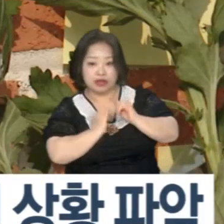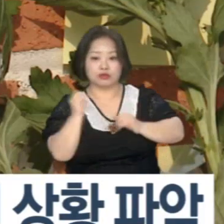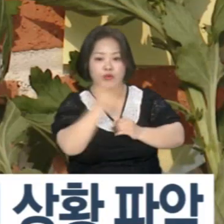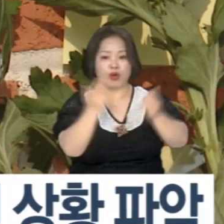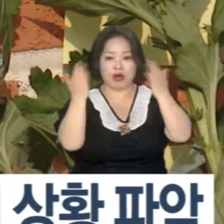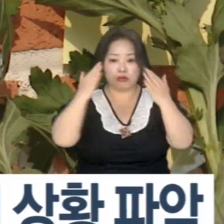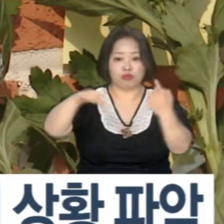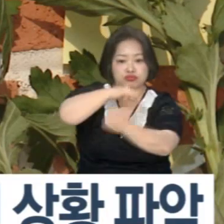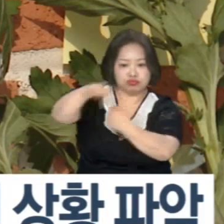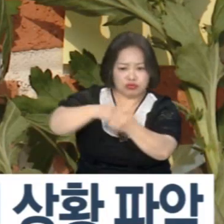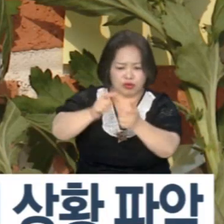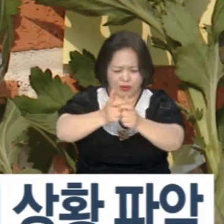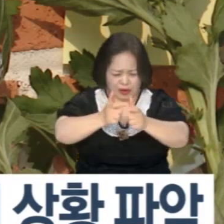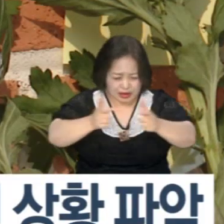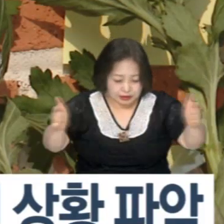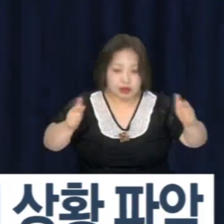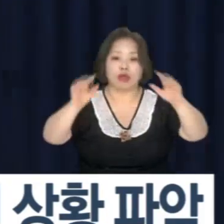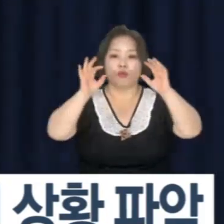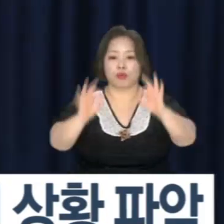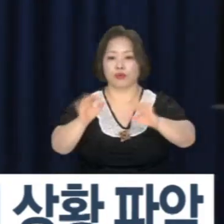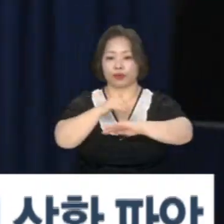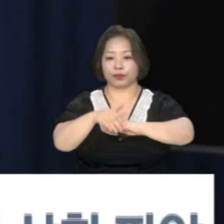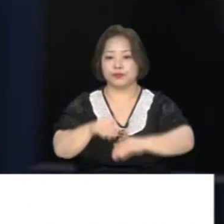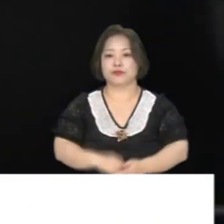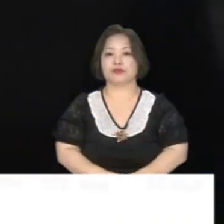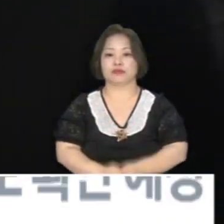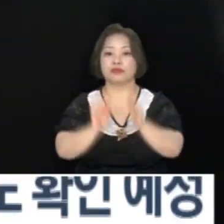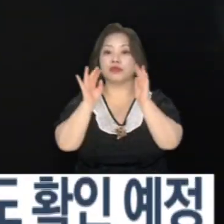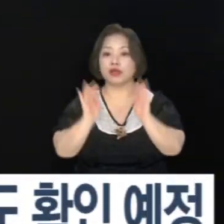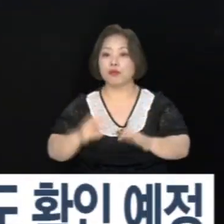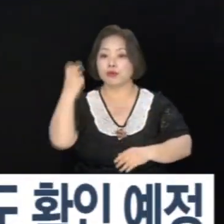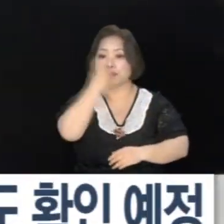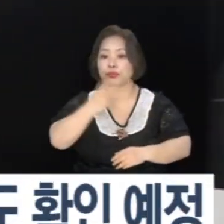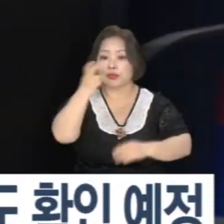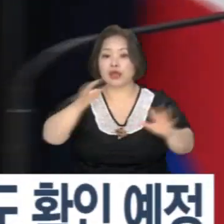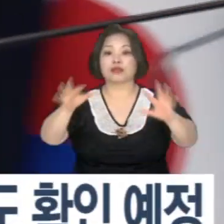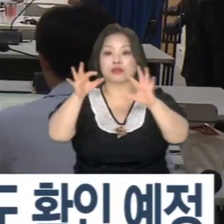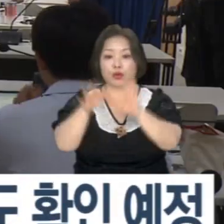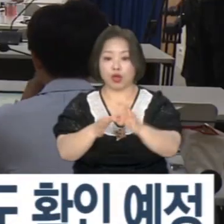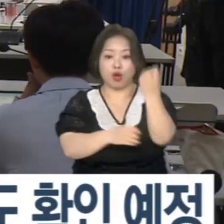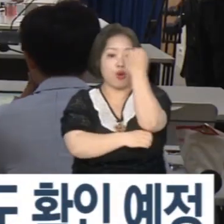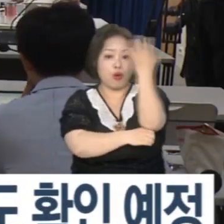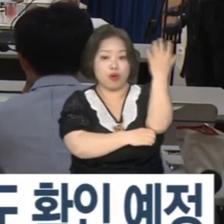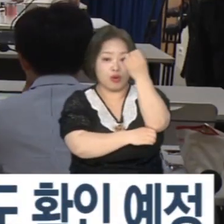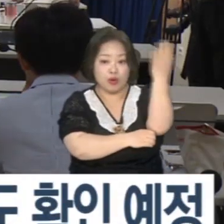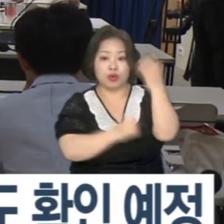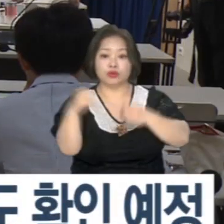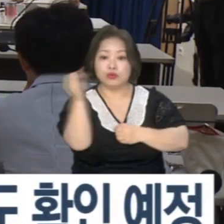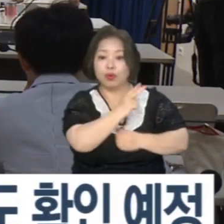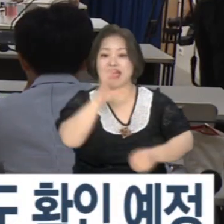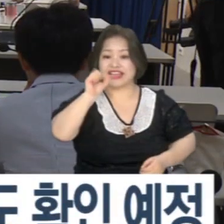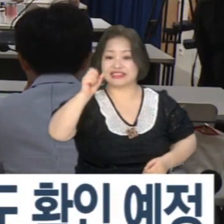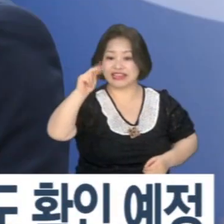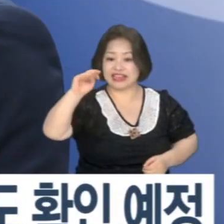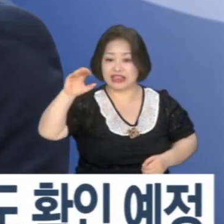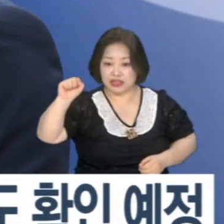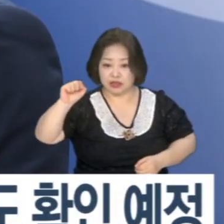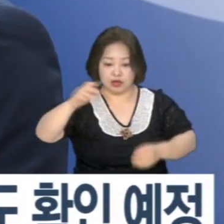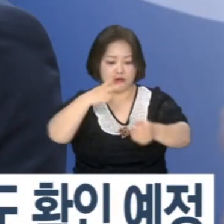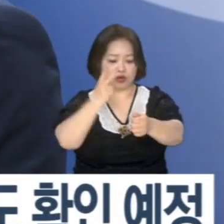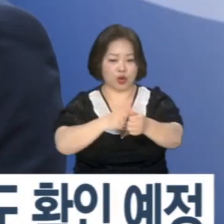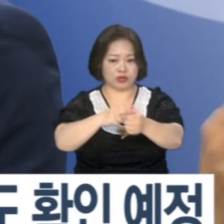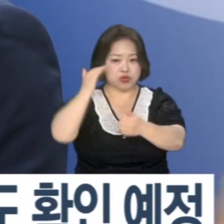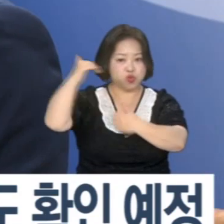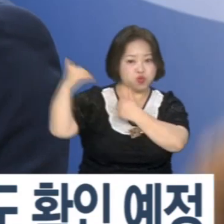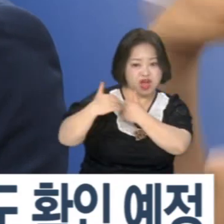정확히 파악할 계획입니다 교육부는 이번 조사를 통해 언론과 SNS 등에서 제기된 교권 침해